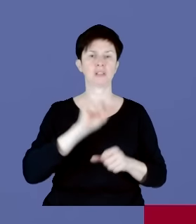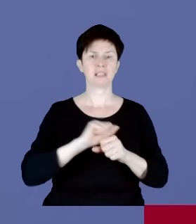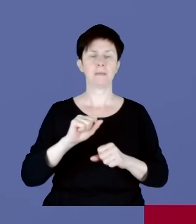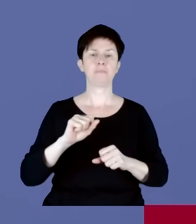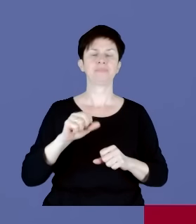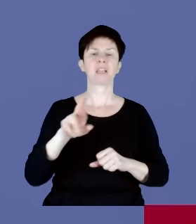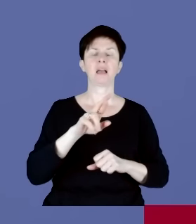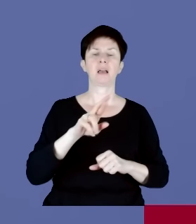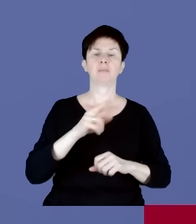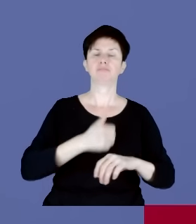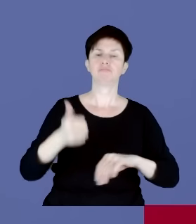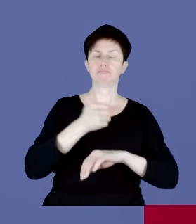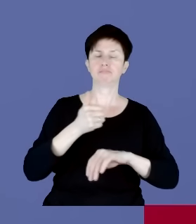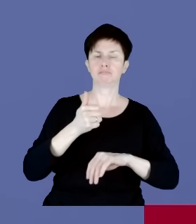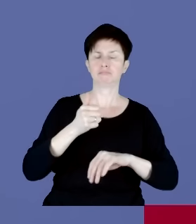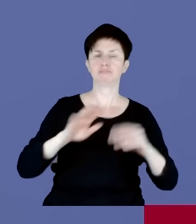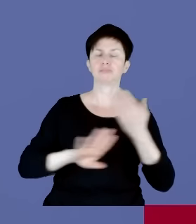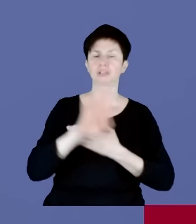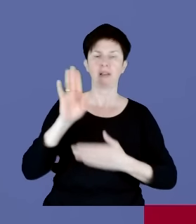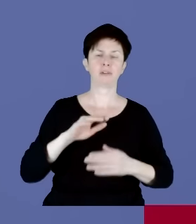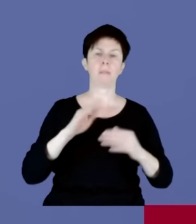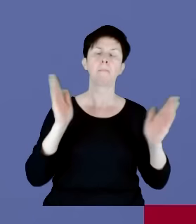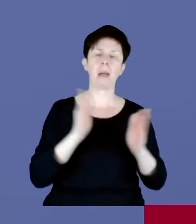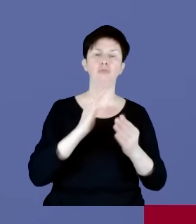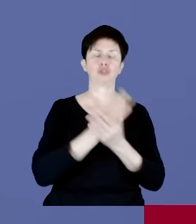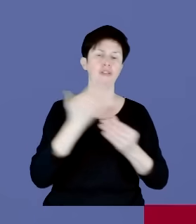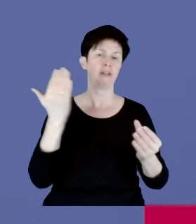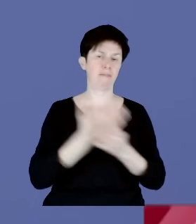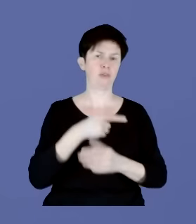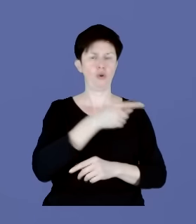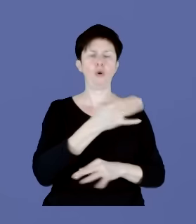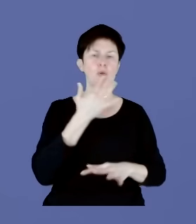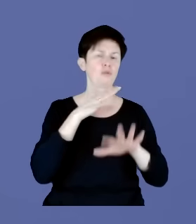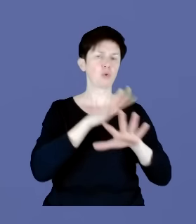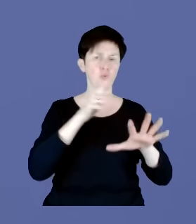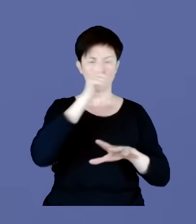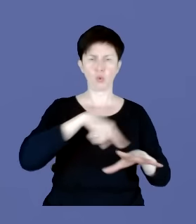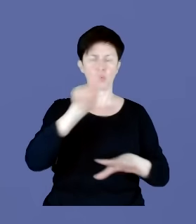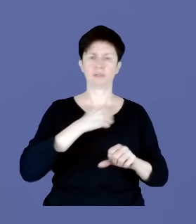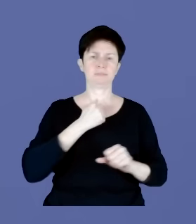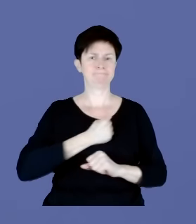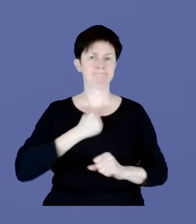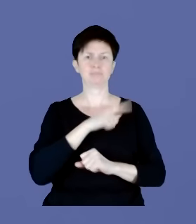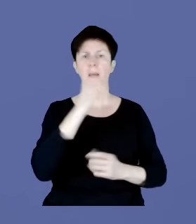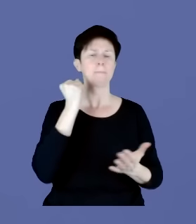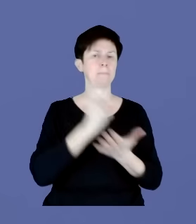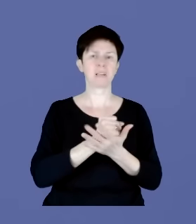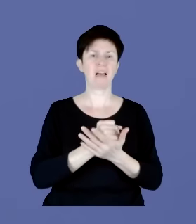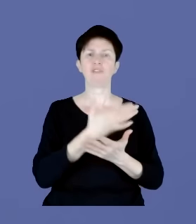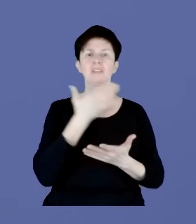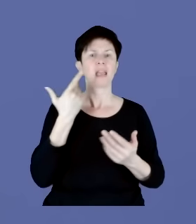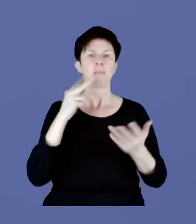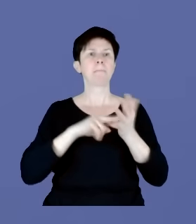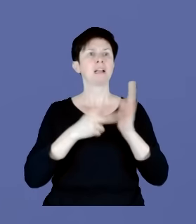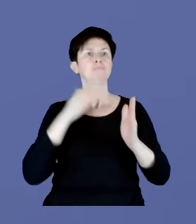pan tam usłyszy skalę wielu problemów i żalu dotyczącego właśnie tego, że to prawo nie jest po pierwsze przewidywalne, a po drugie nie jest skonstruowane w